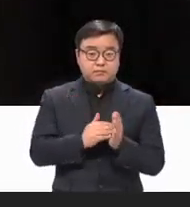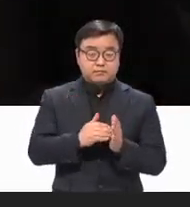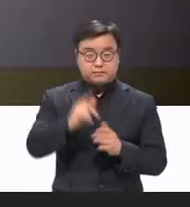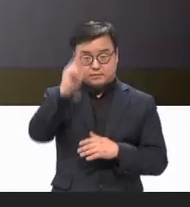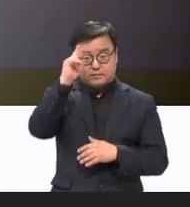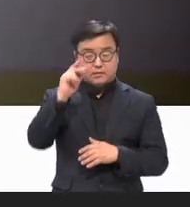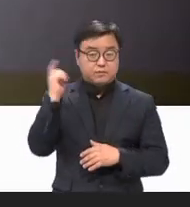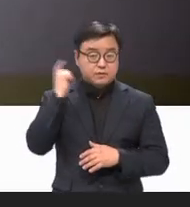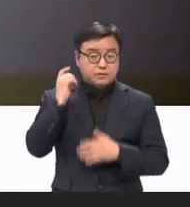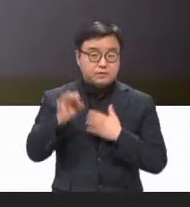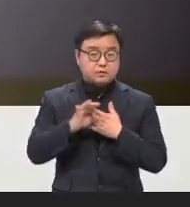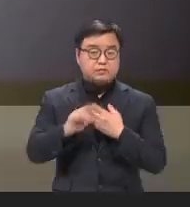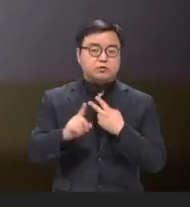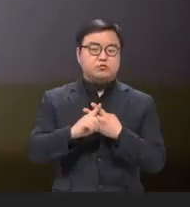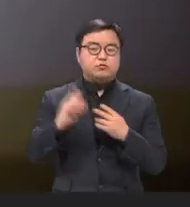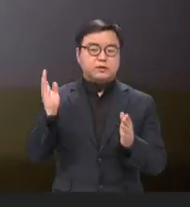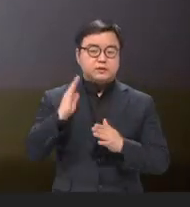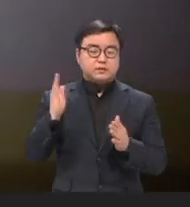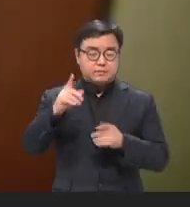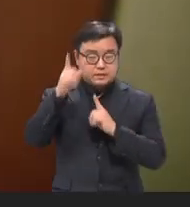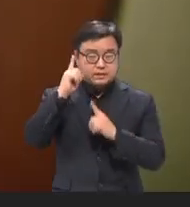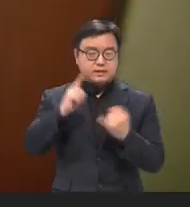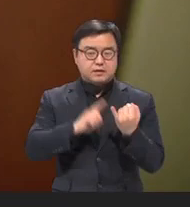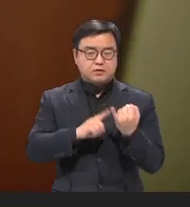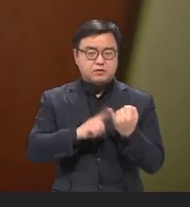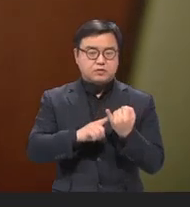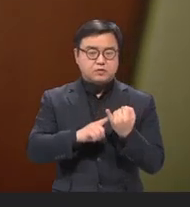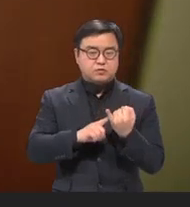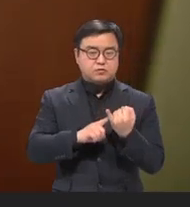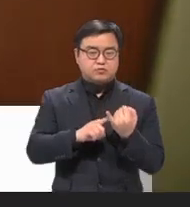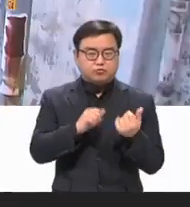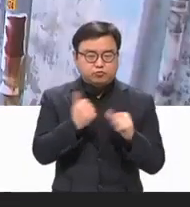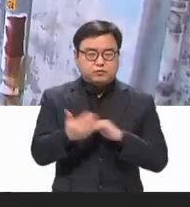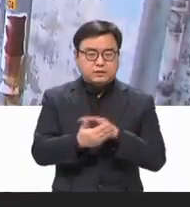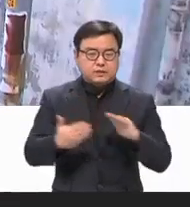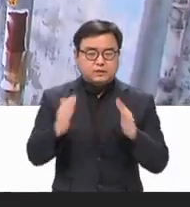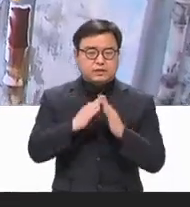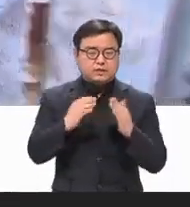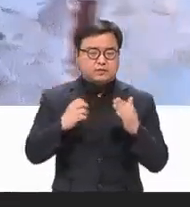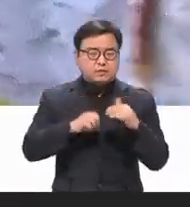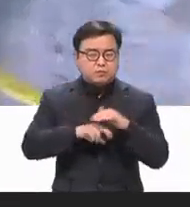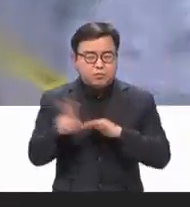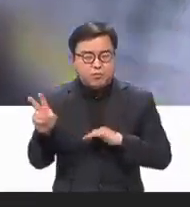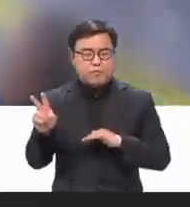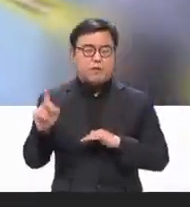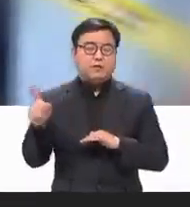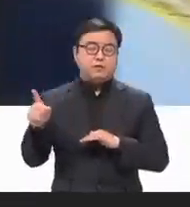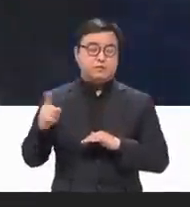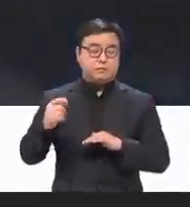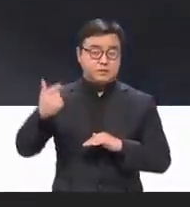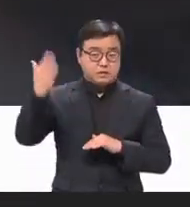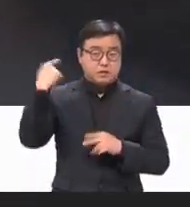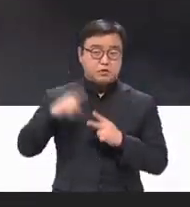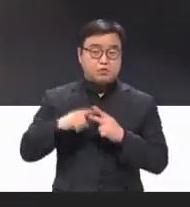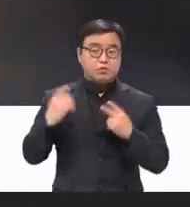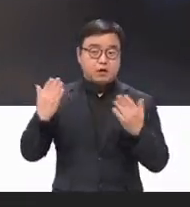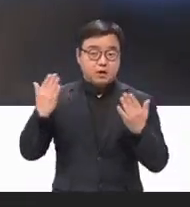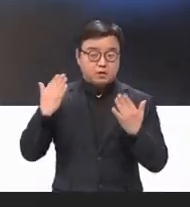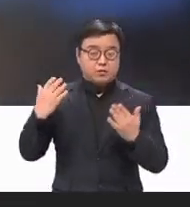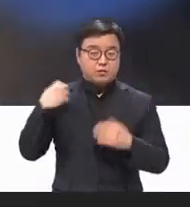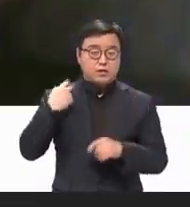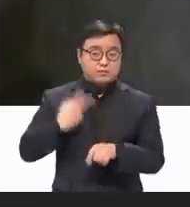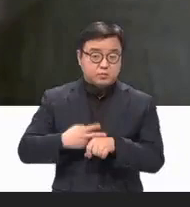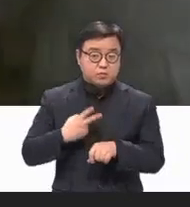중학생이 향은 춤 지기 직전에 집을 나와서 초등학교 시절에 담임교사 나 경비원 등에게 수차례 재워 달라며